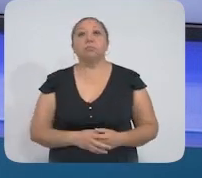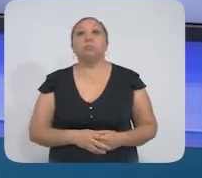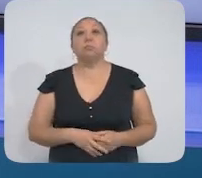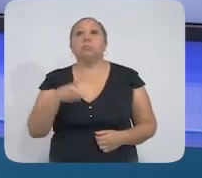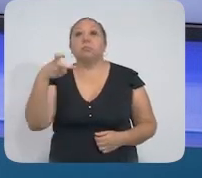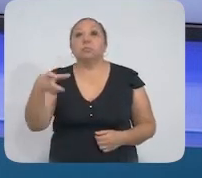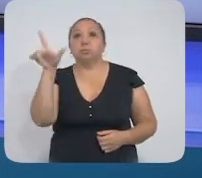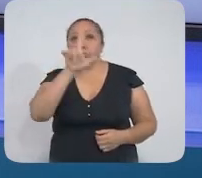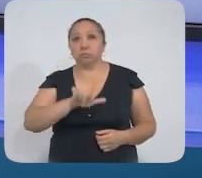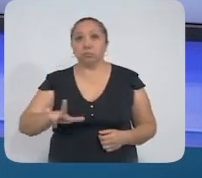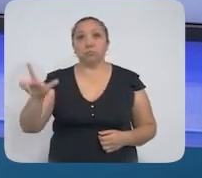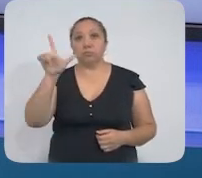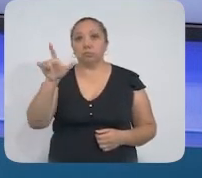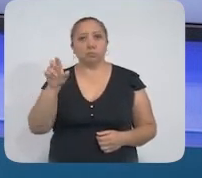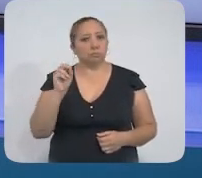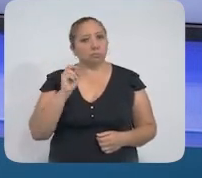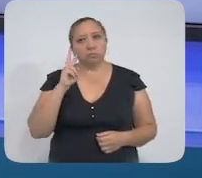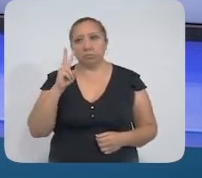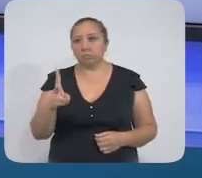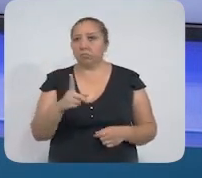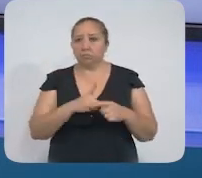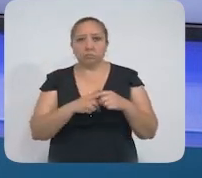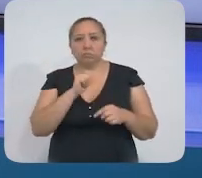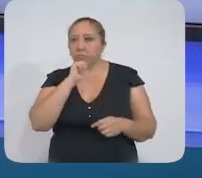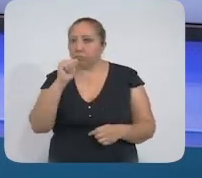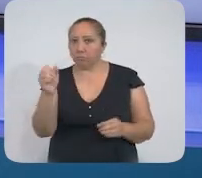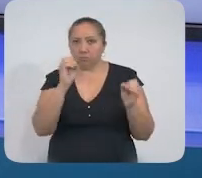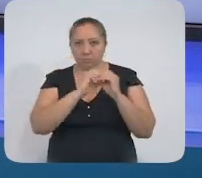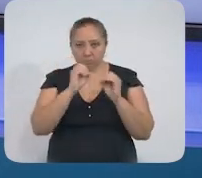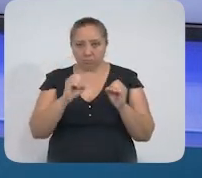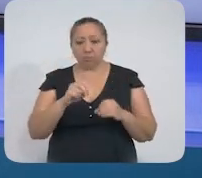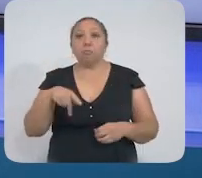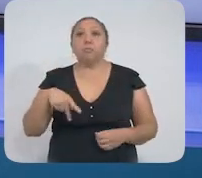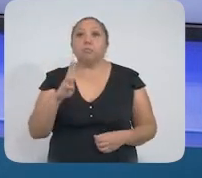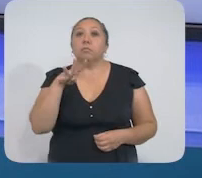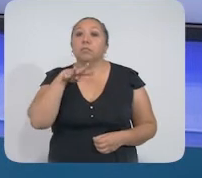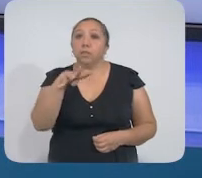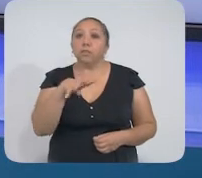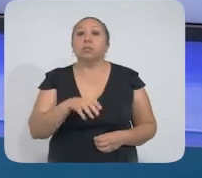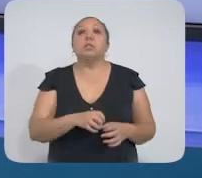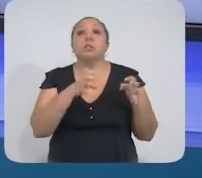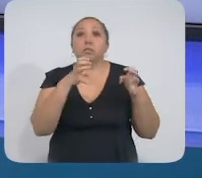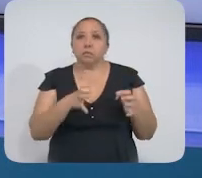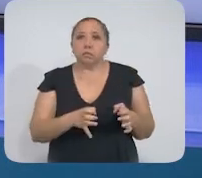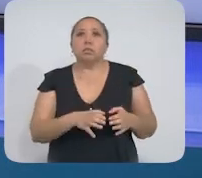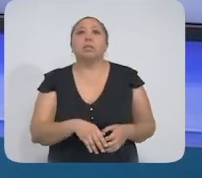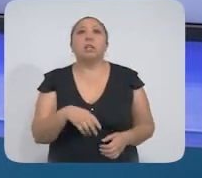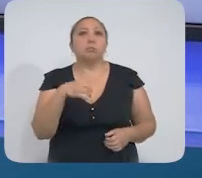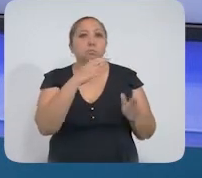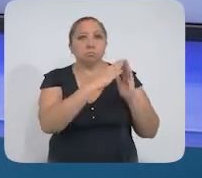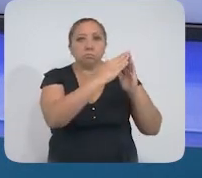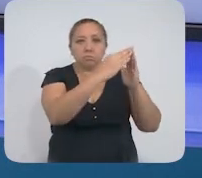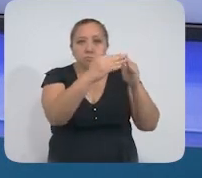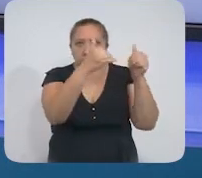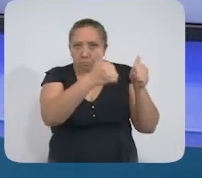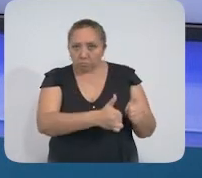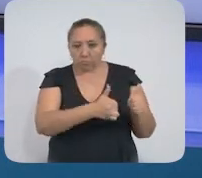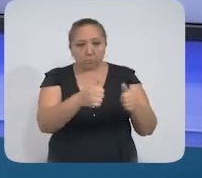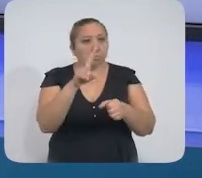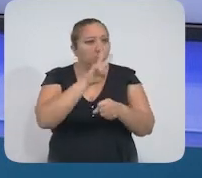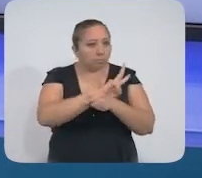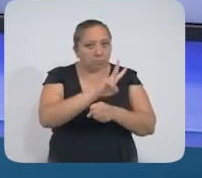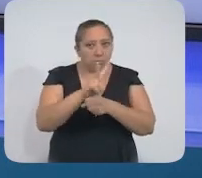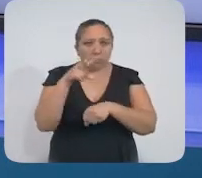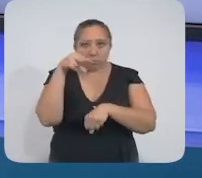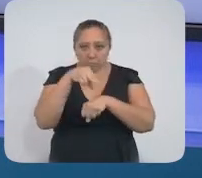bin shimbalwa barre de mehen palal. Mak natskeban na yiktan mako o mak abeti. Watanshel noh lumila tale, payelt antikech, kak